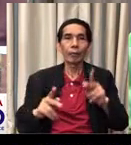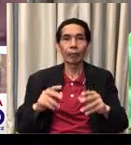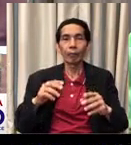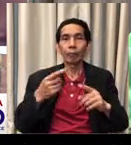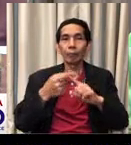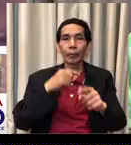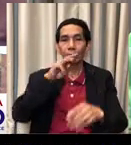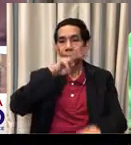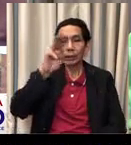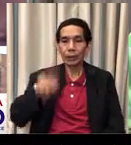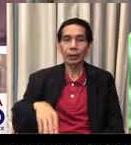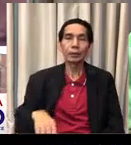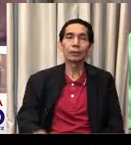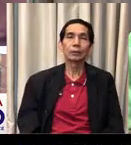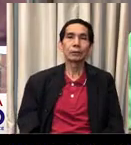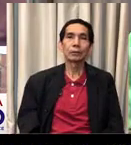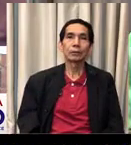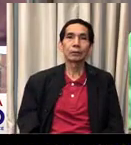tagalungsod ng Maynila,